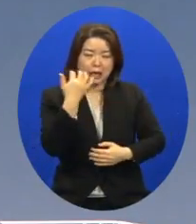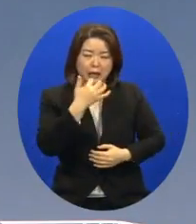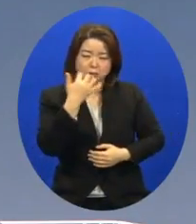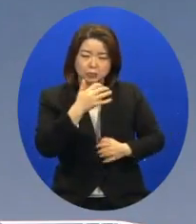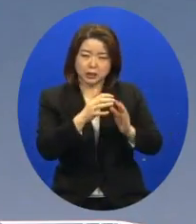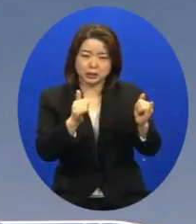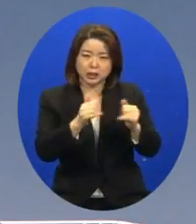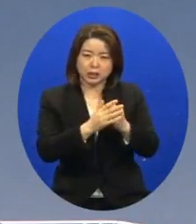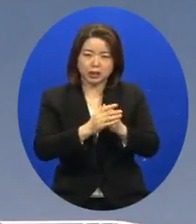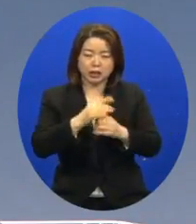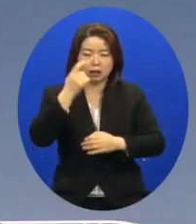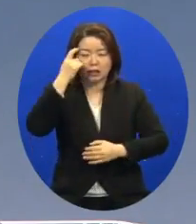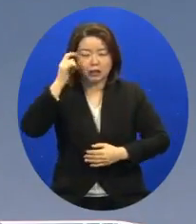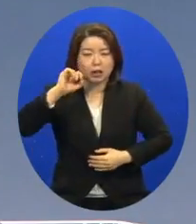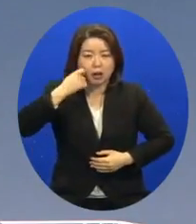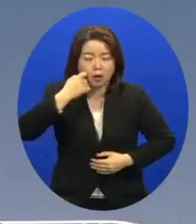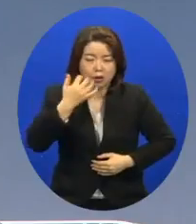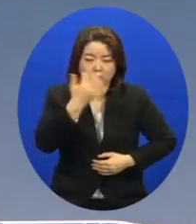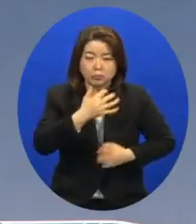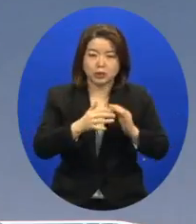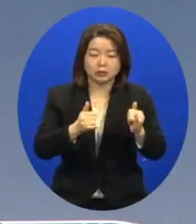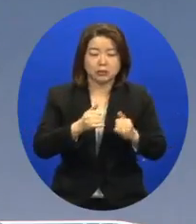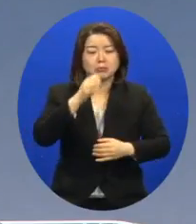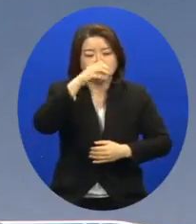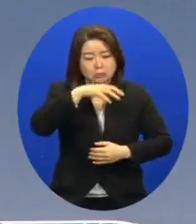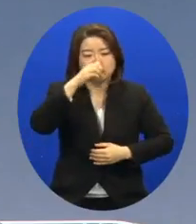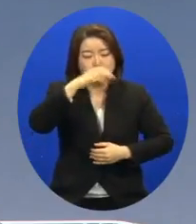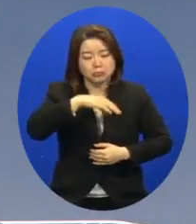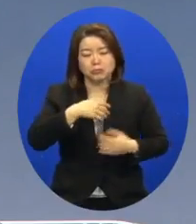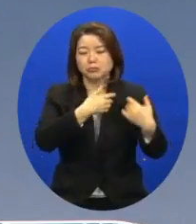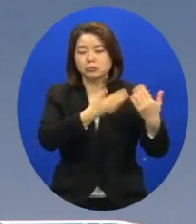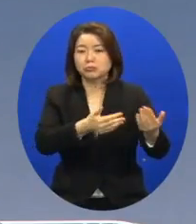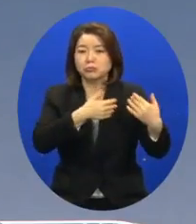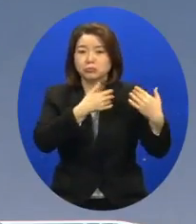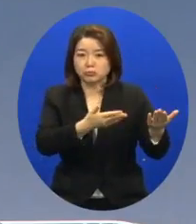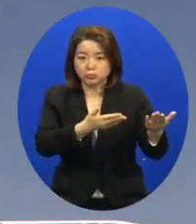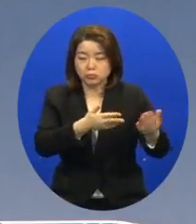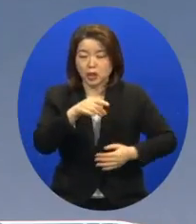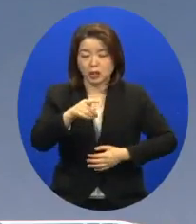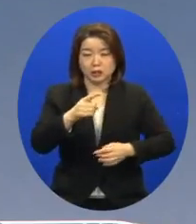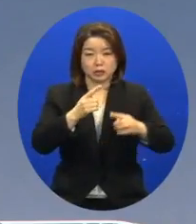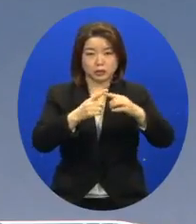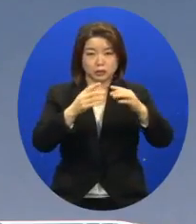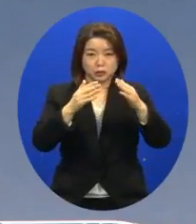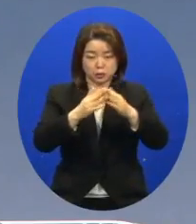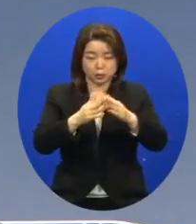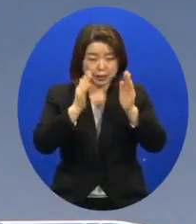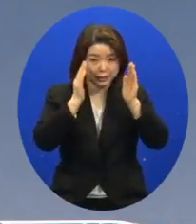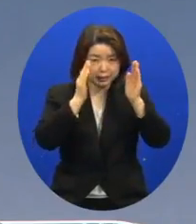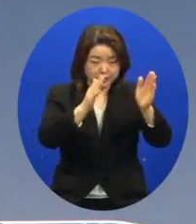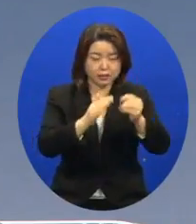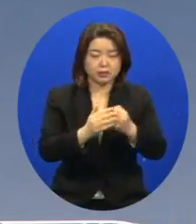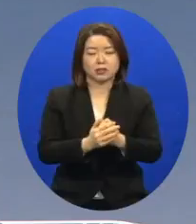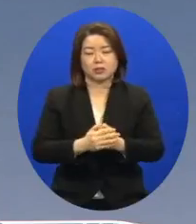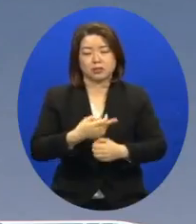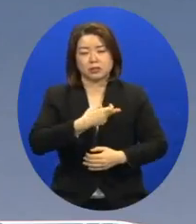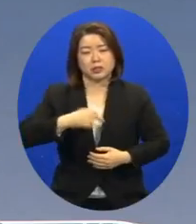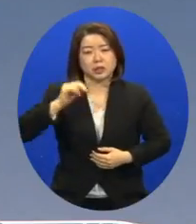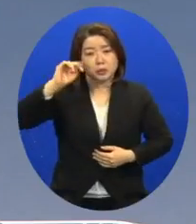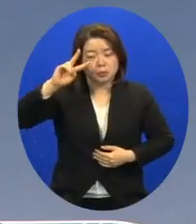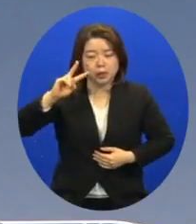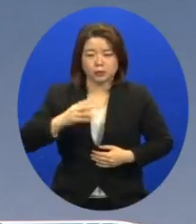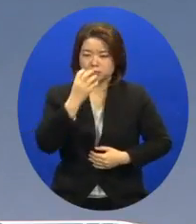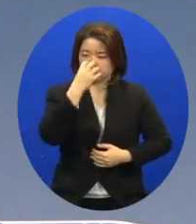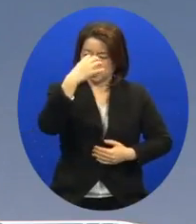정도의 음란한 사람은 그냥 품어주고 있는 고린도 교회를 향하여 사도 바울은 겸한 하지 말 것을